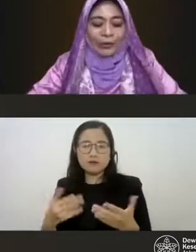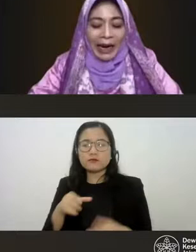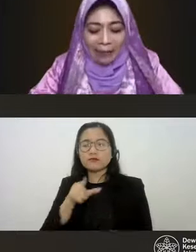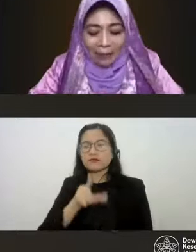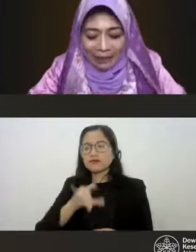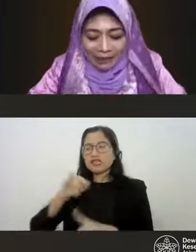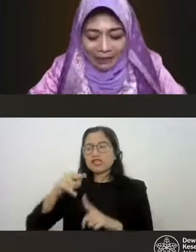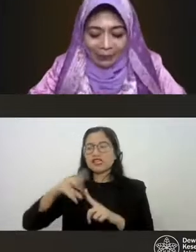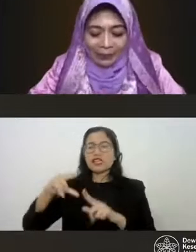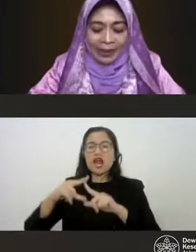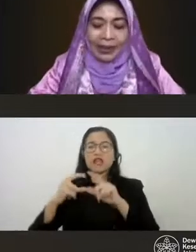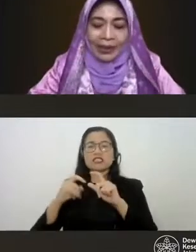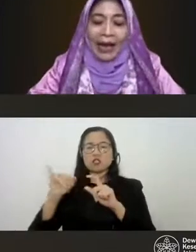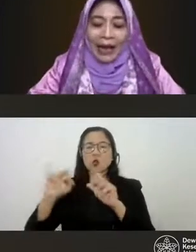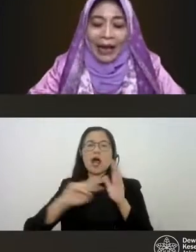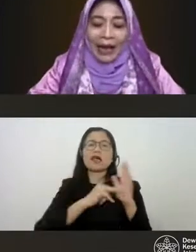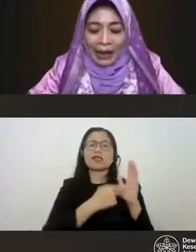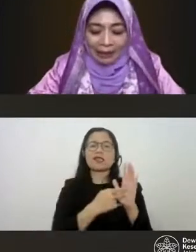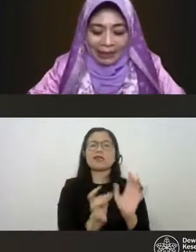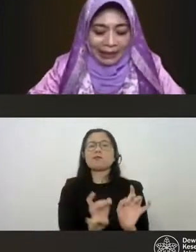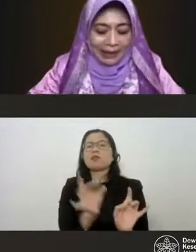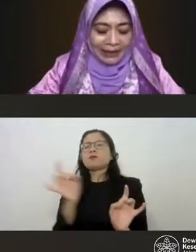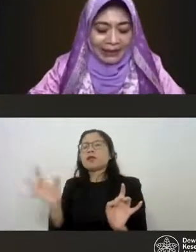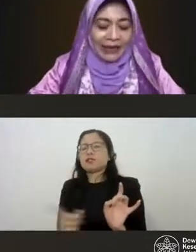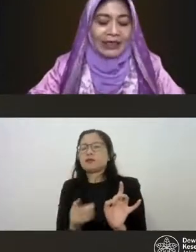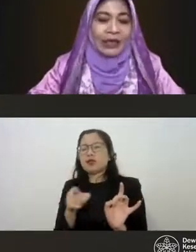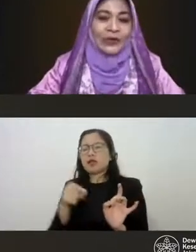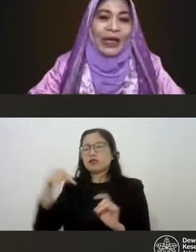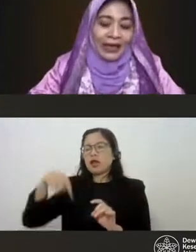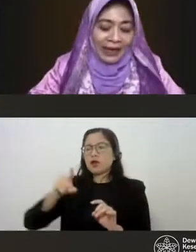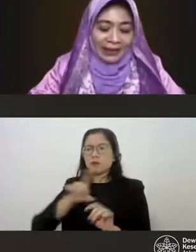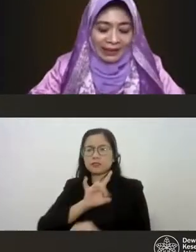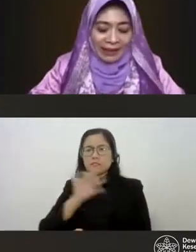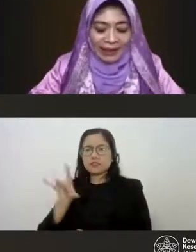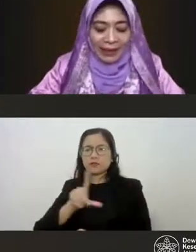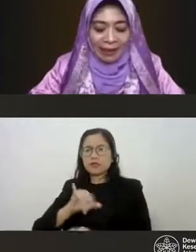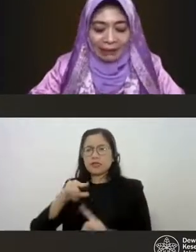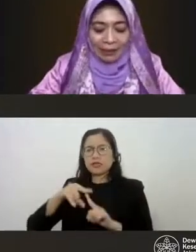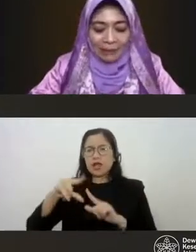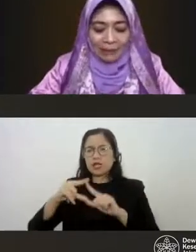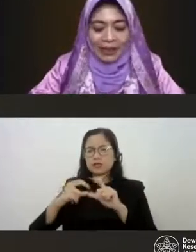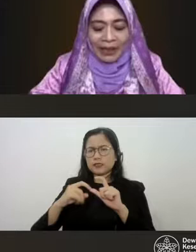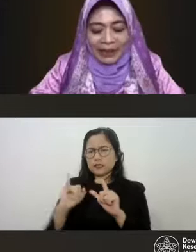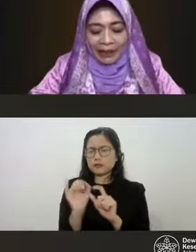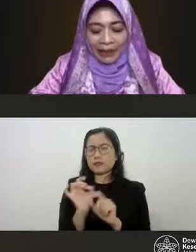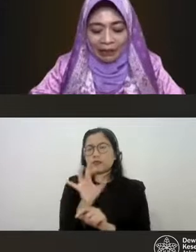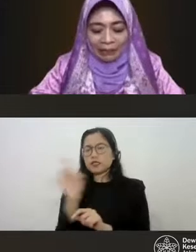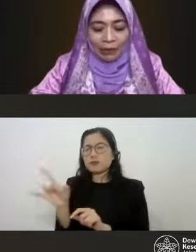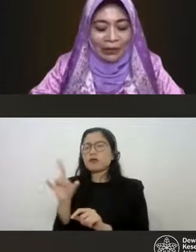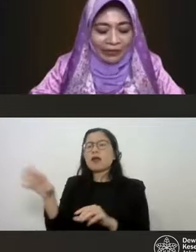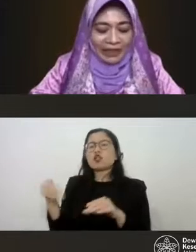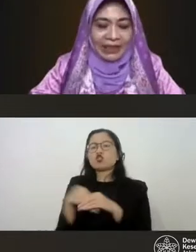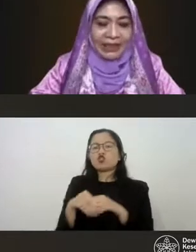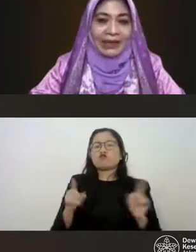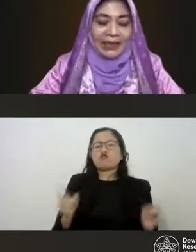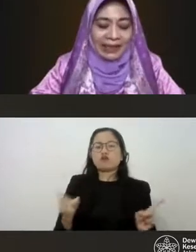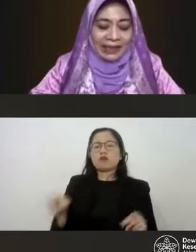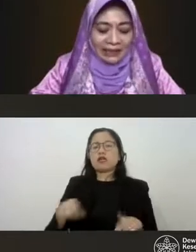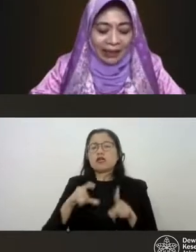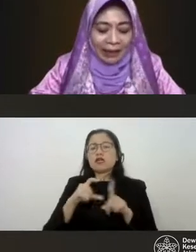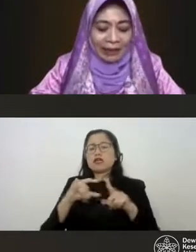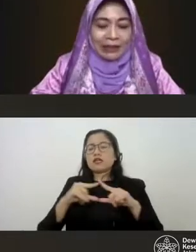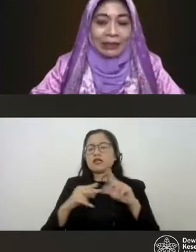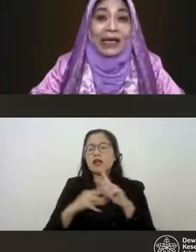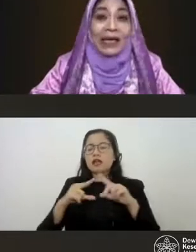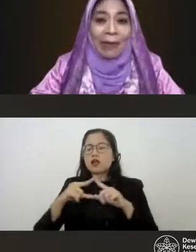mengandung beragam arti. Ada beragam literasi, salah satunya adalah literasi agama. Diana Elmore mendefinisikan